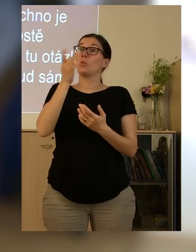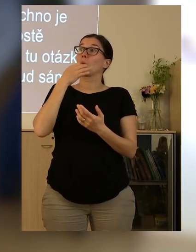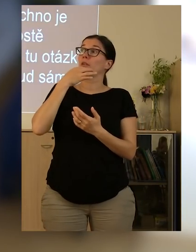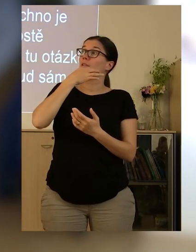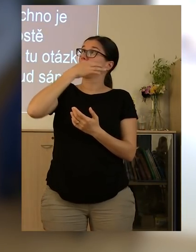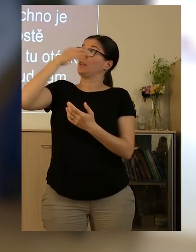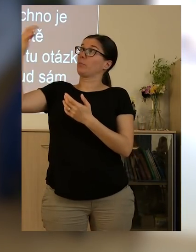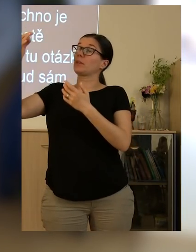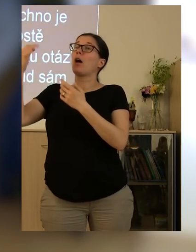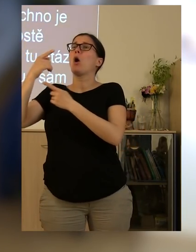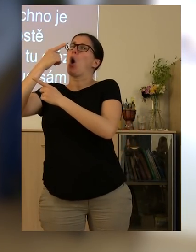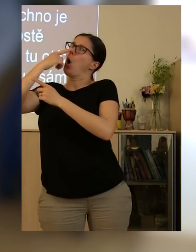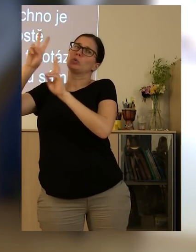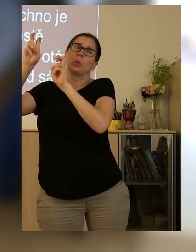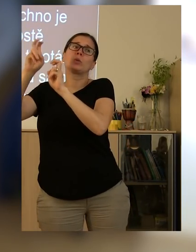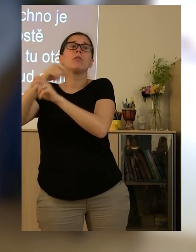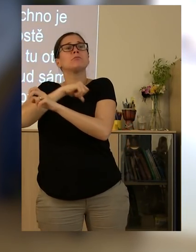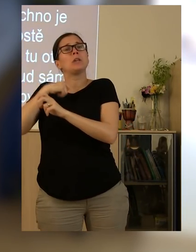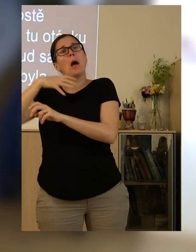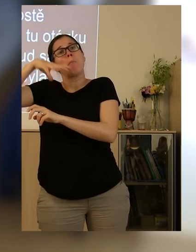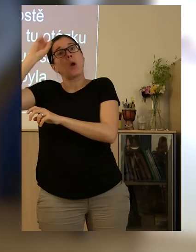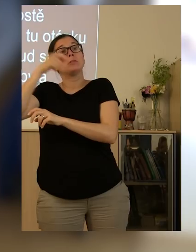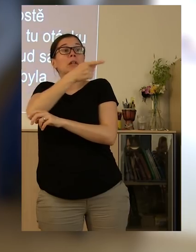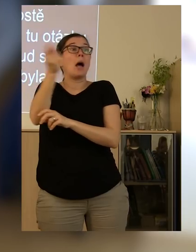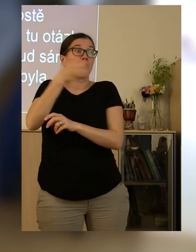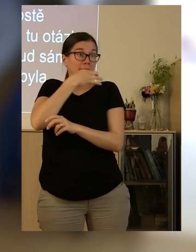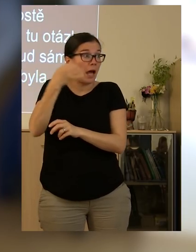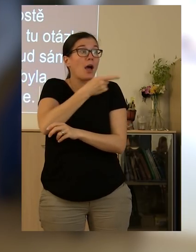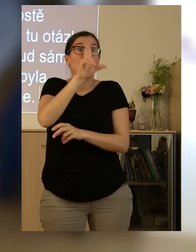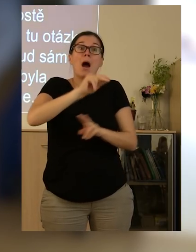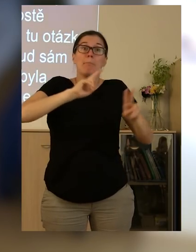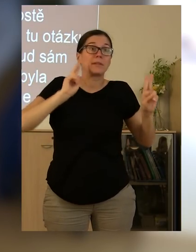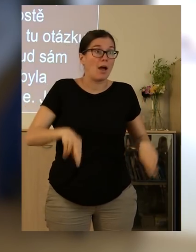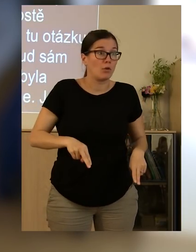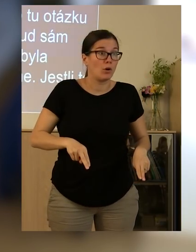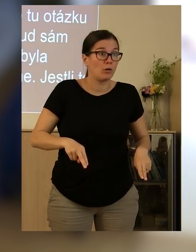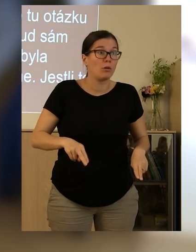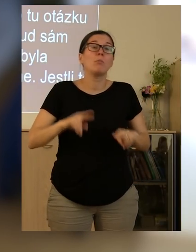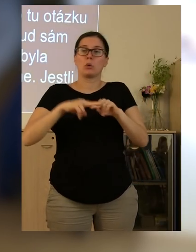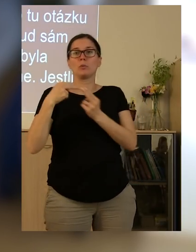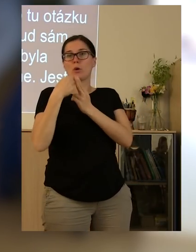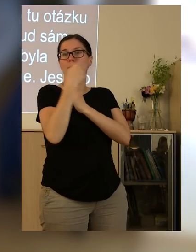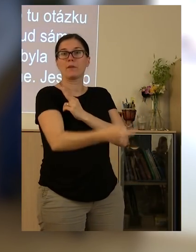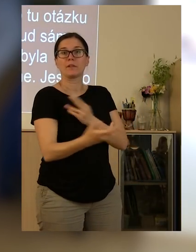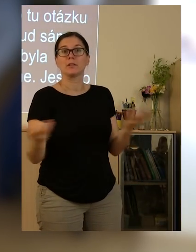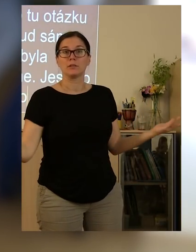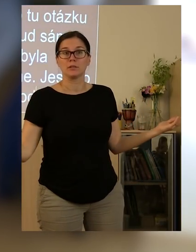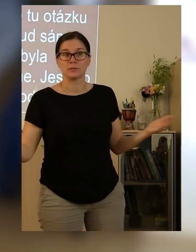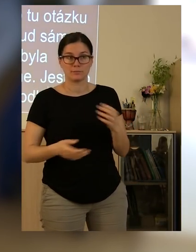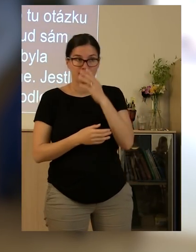nebo ne. Že? Jestli to je bonmot, nebo jestli to je jako podložený. Jestli jsou bankovky podložený